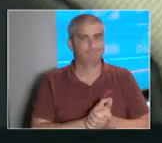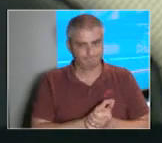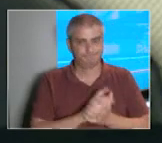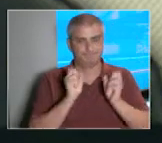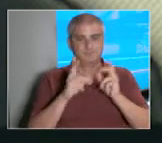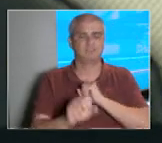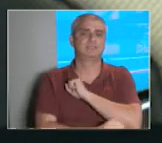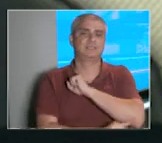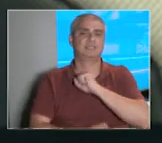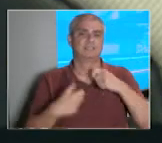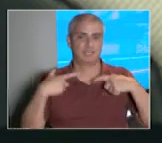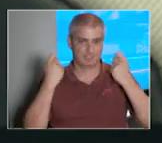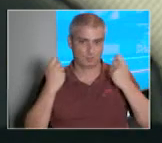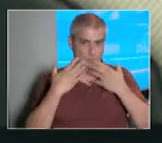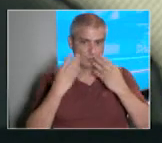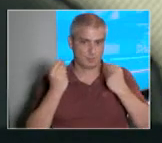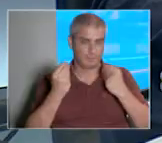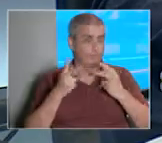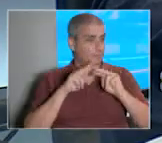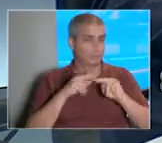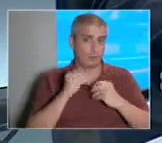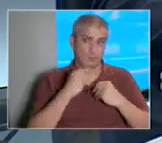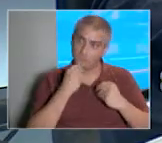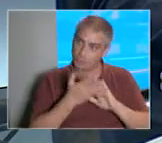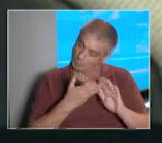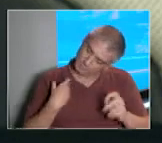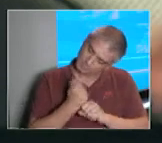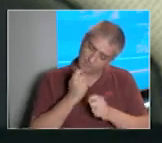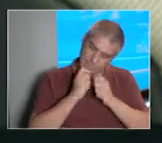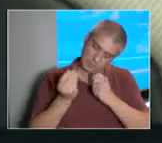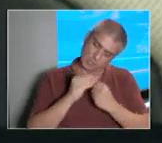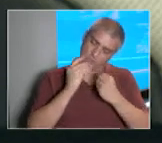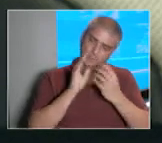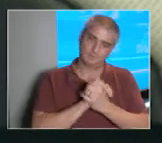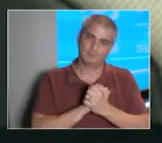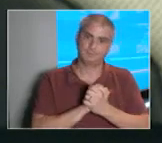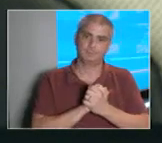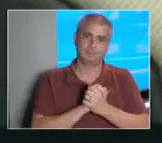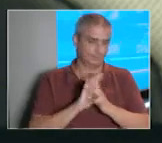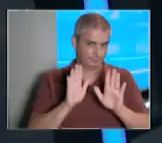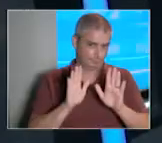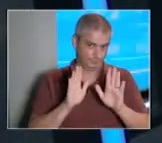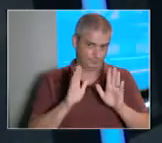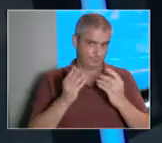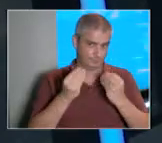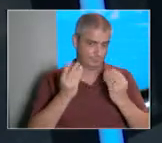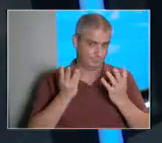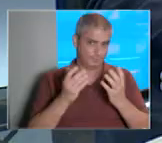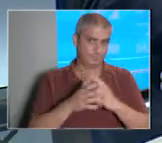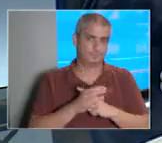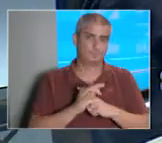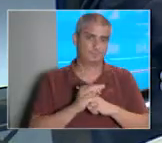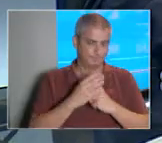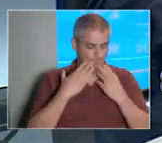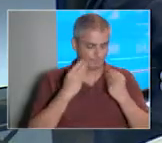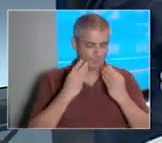שר החינוך הרב מאיר פרוש, תודה רבה שבאת אלינו. אם נשאר לך עוד מה לומר, נעשה עוד רעיון, אנחנו נזמין. על מה? אבל לא על דברים סתם ככה, על דברים...